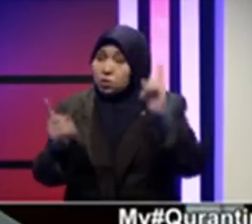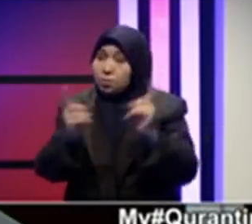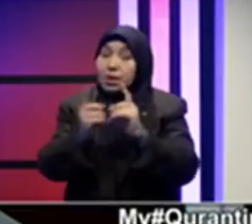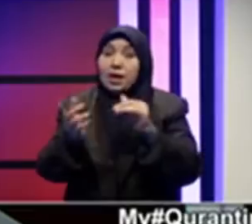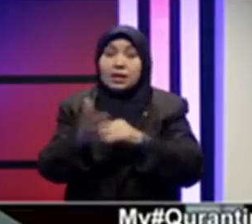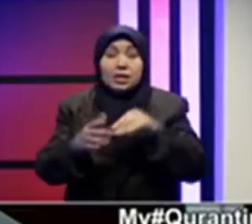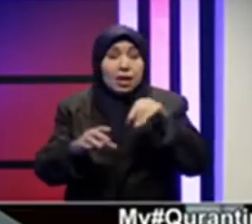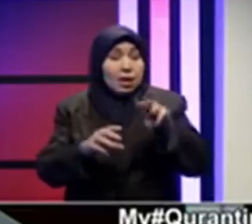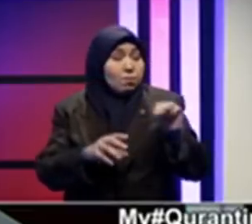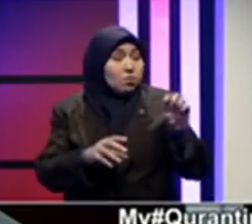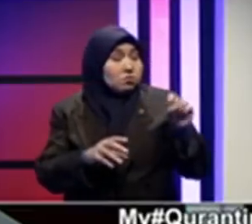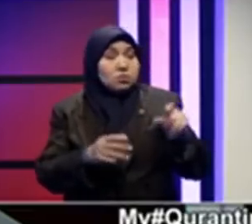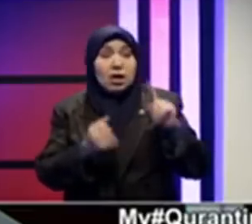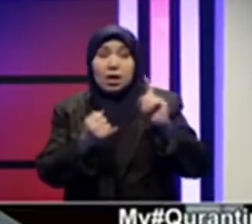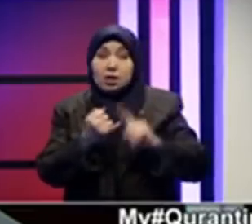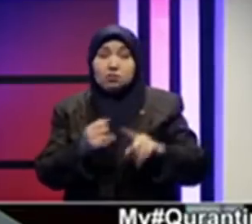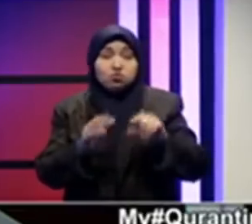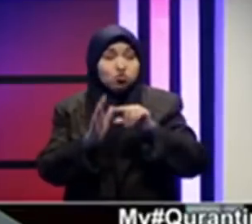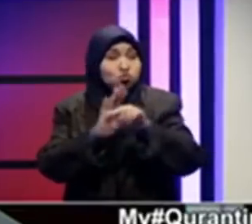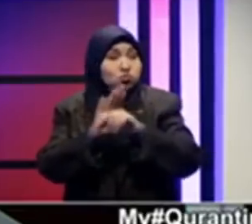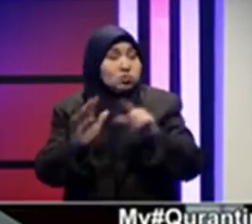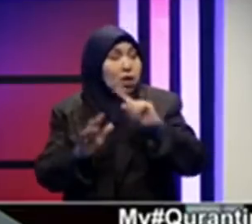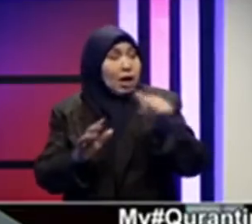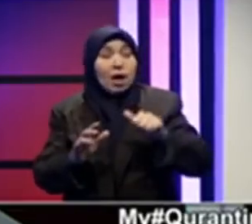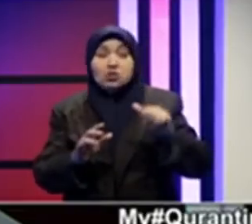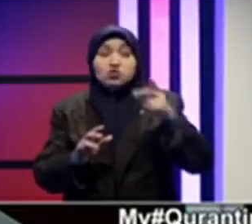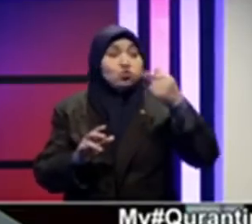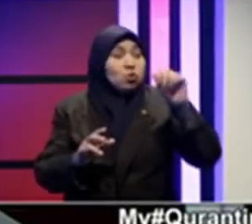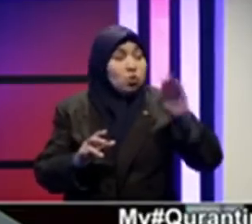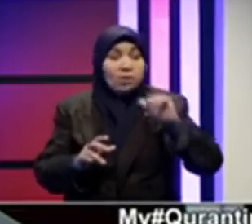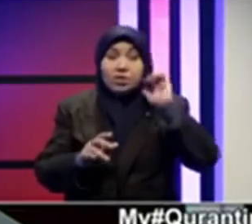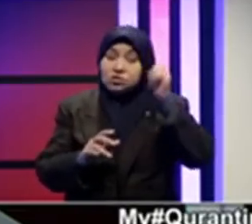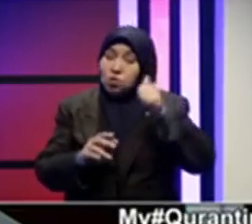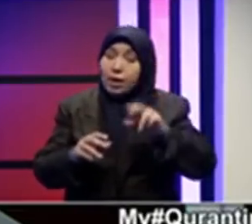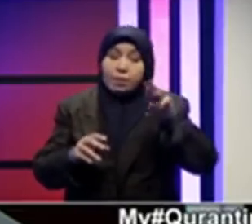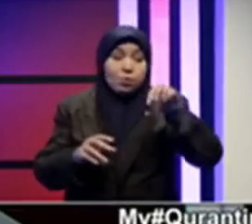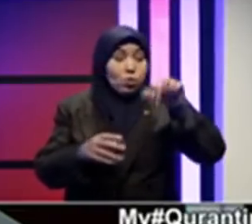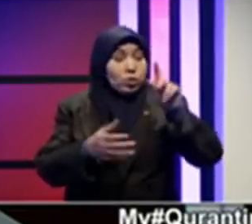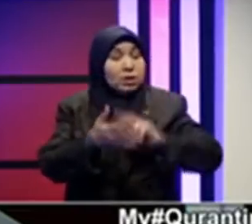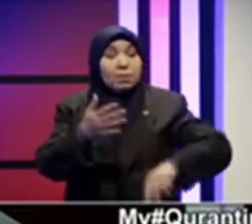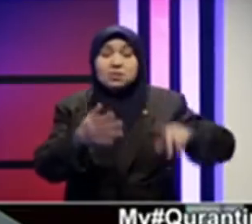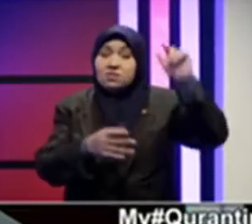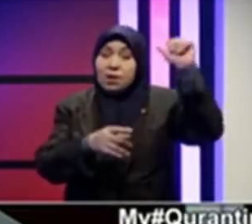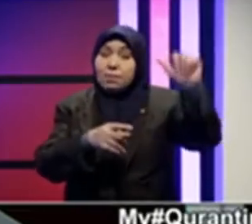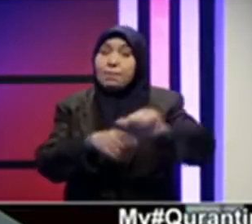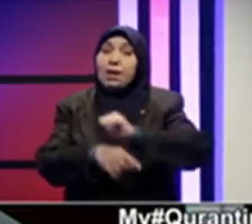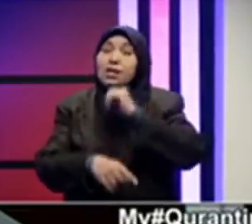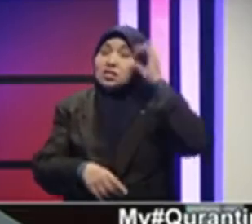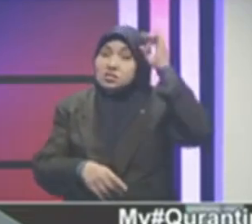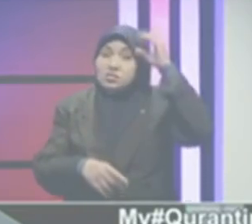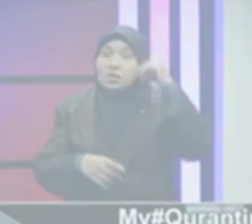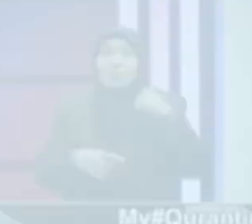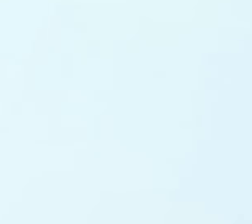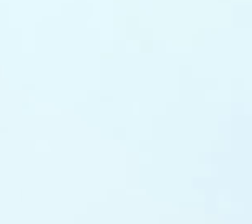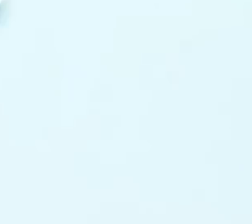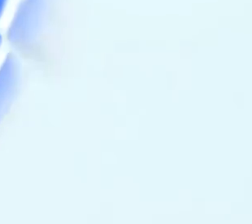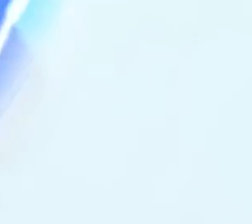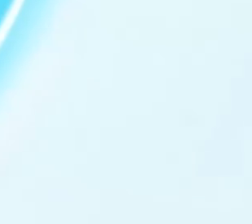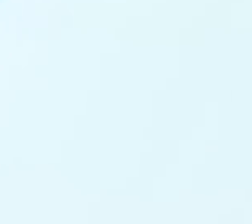dalam halaman akhir surah Az-Zukhruf pada hari esok dalam My Quran Time, baca faham amal insya-Allah.